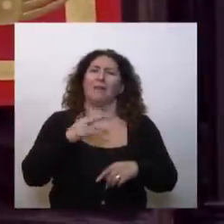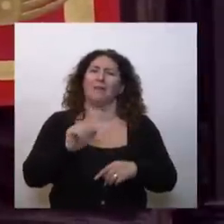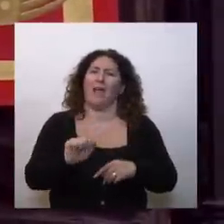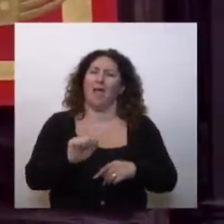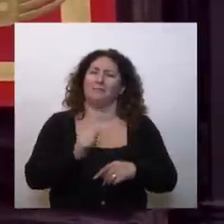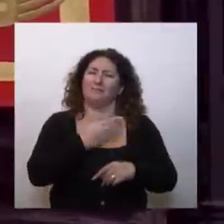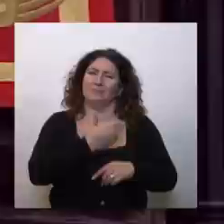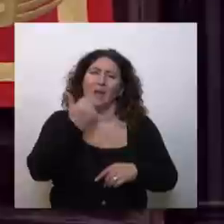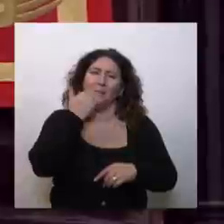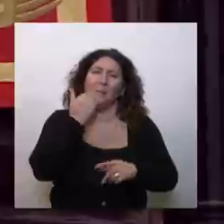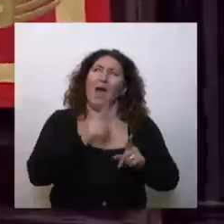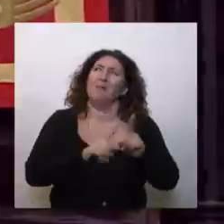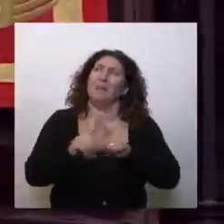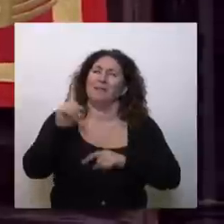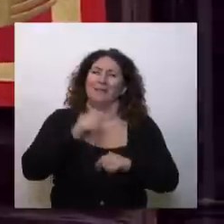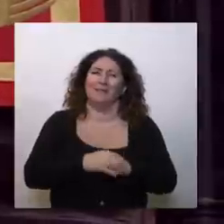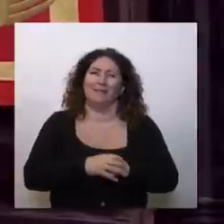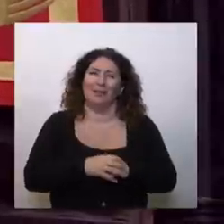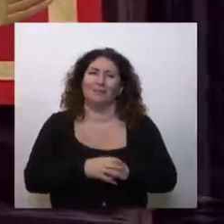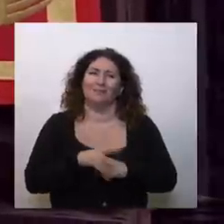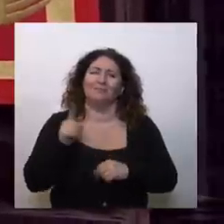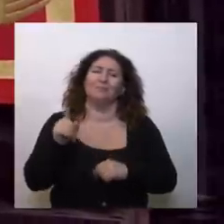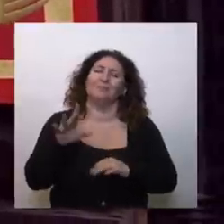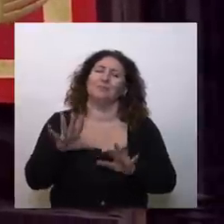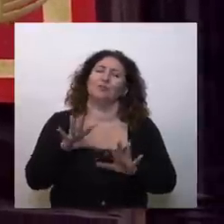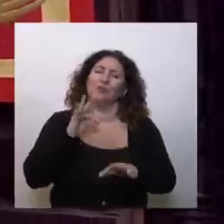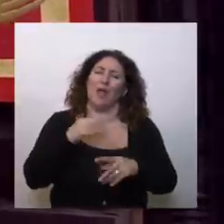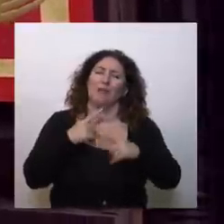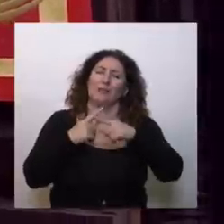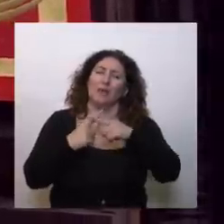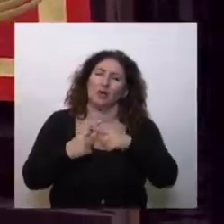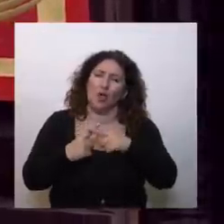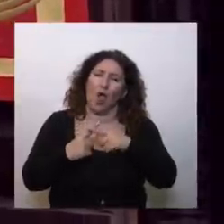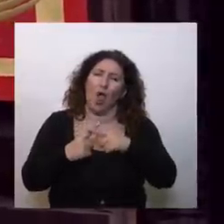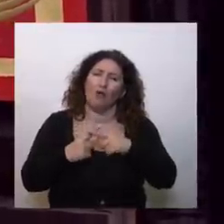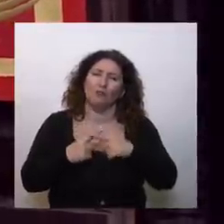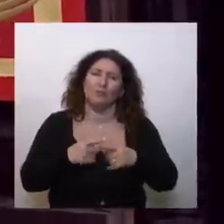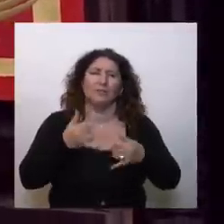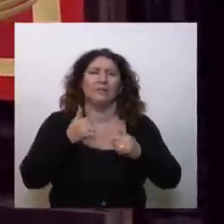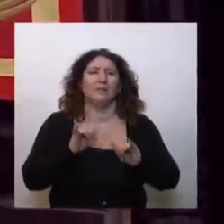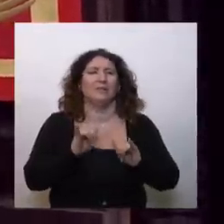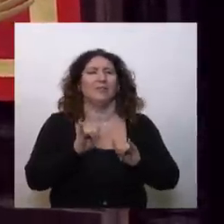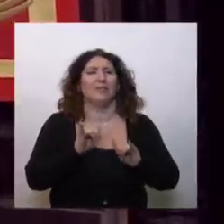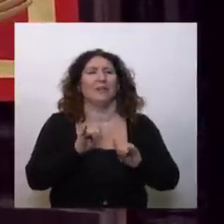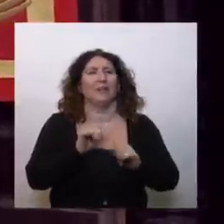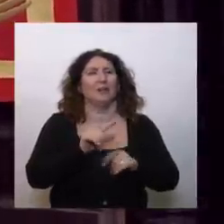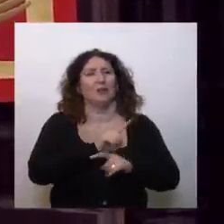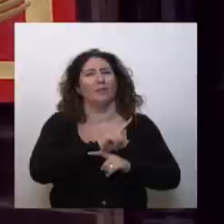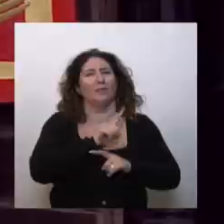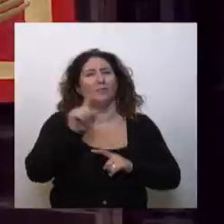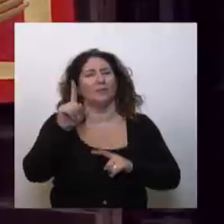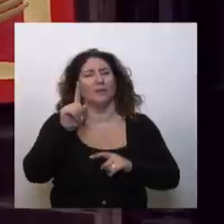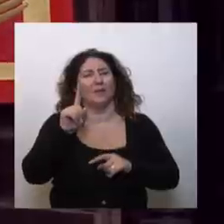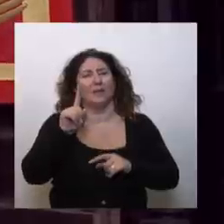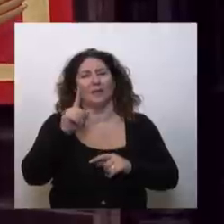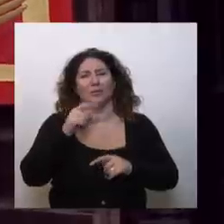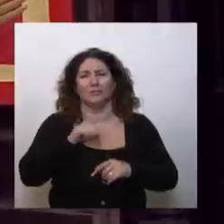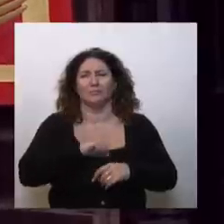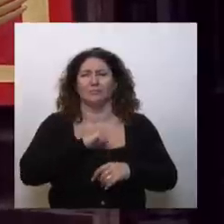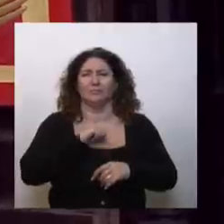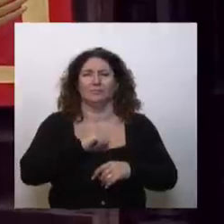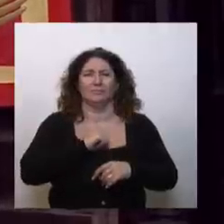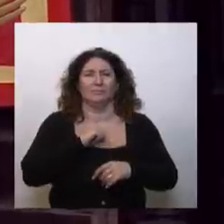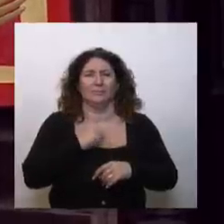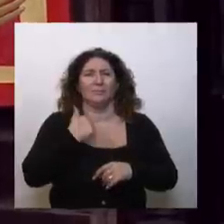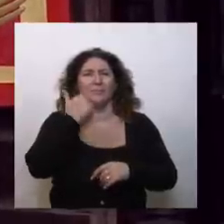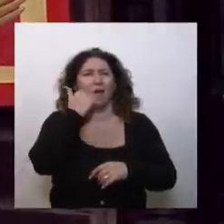Dio. Ella sceglie di portare la croce con il figlio sul Calvario. È la croce del dolore